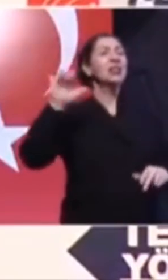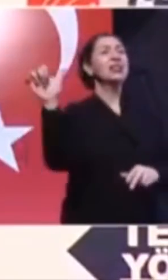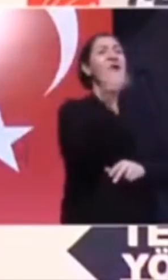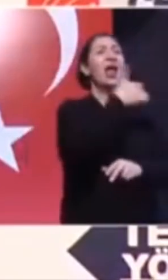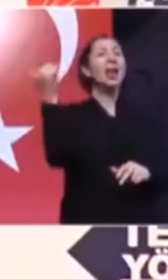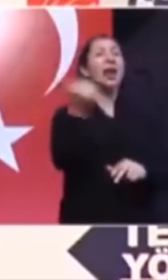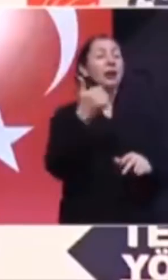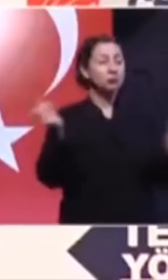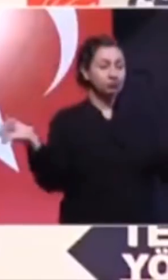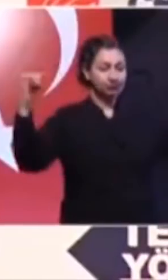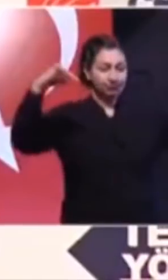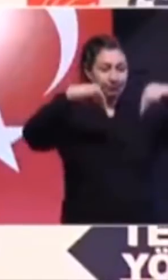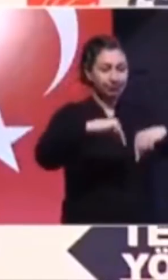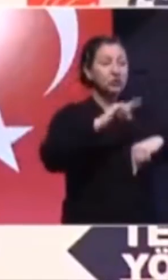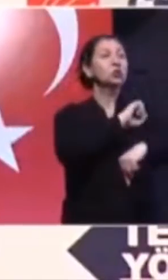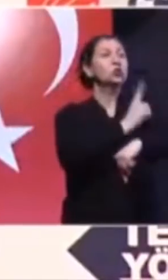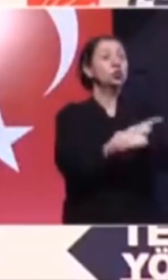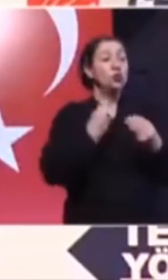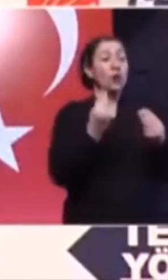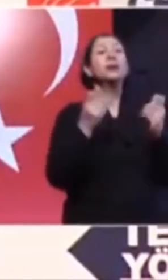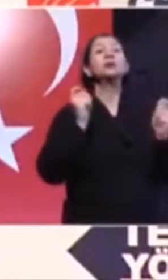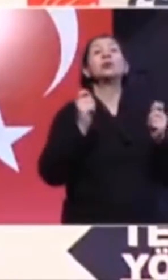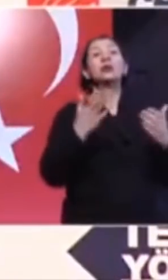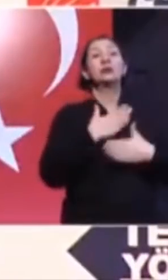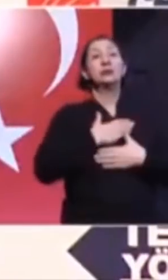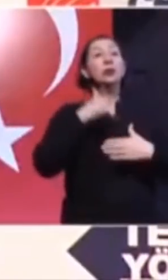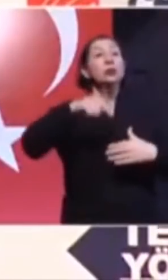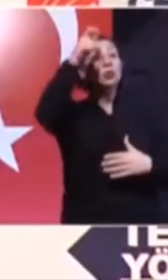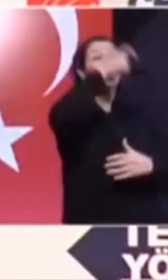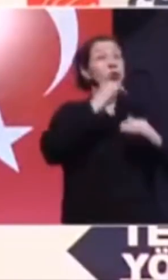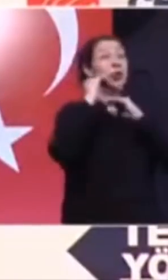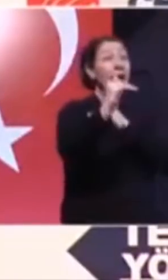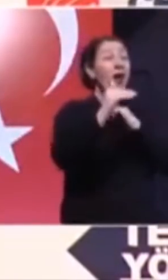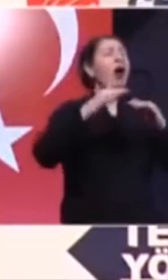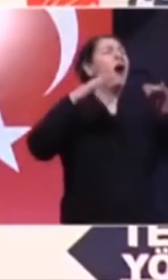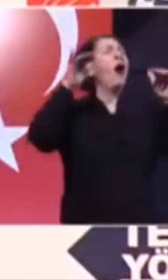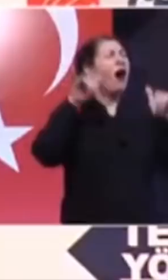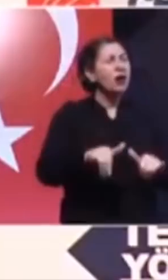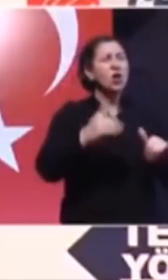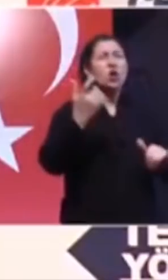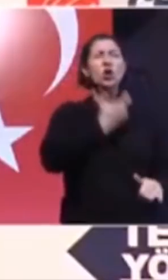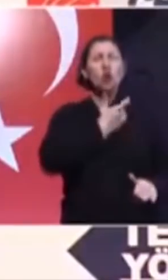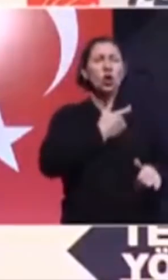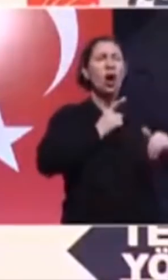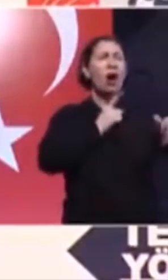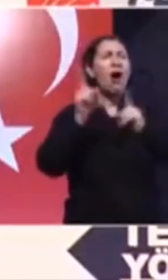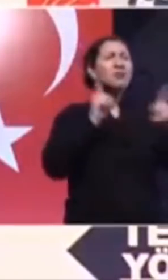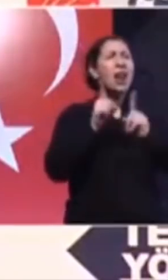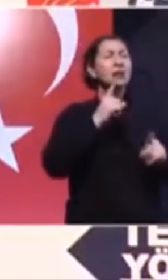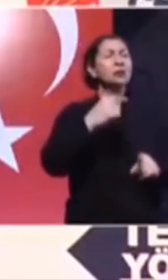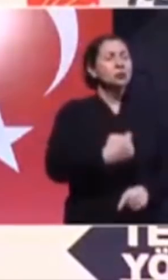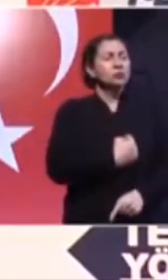etrafında buluşturmak ve güçlendirmek zorundayız. Bu ülkeyi hak, hukuk, adalet